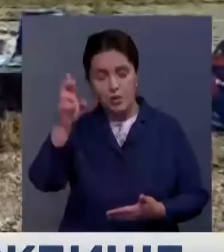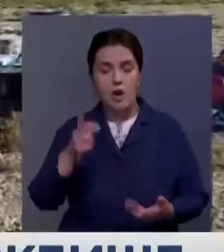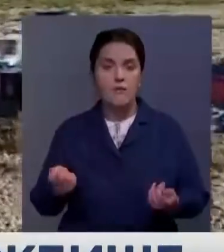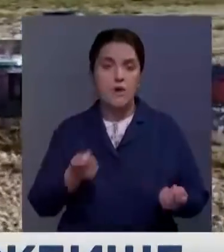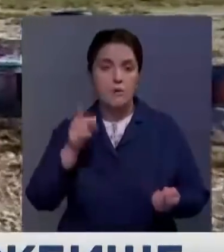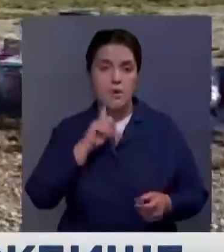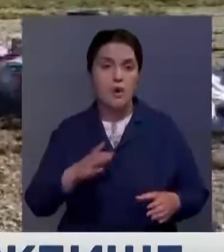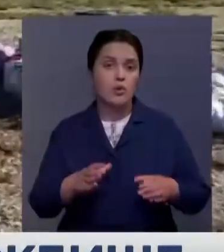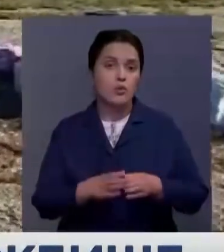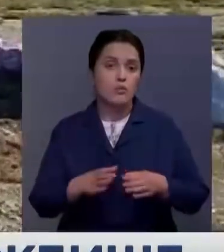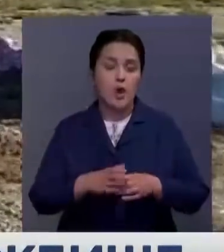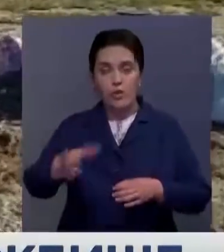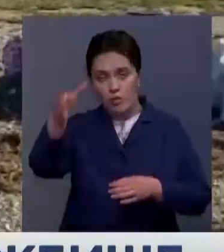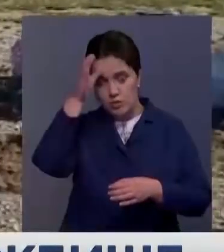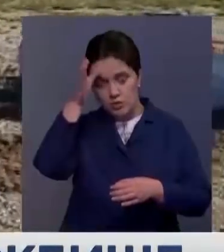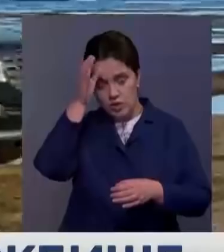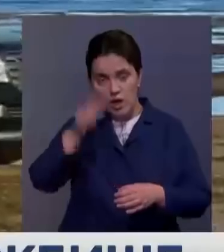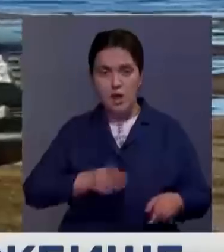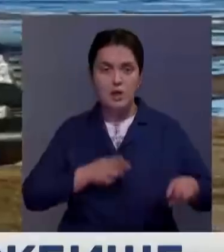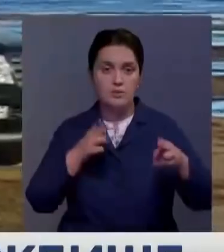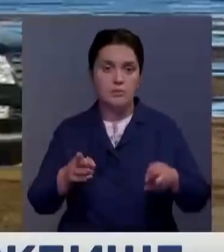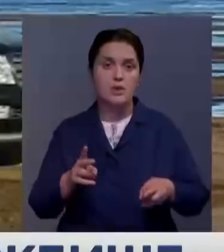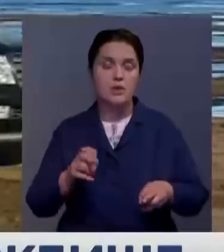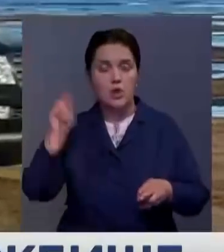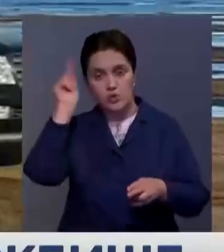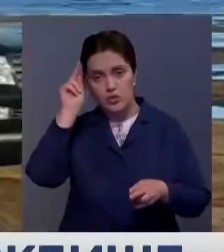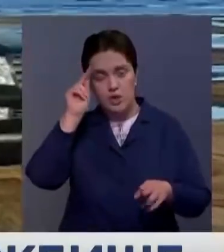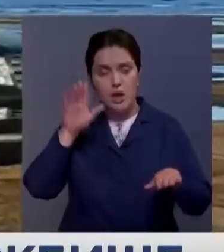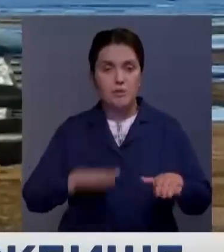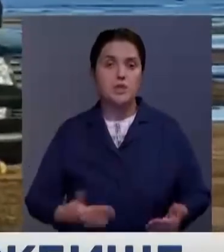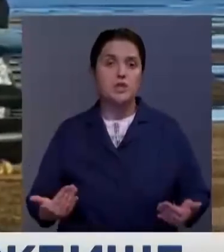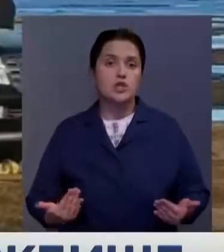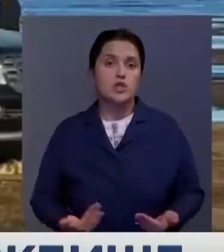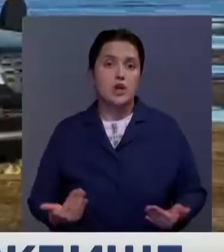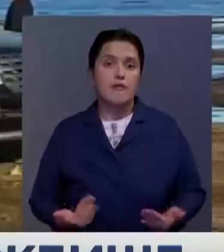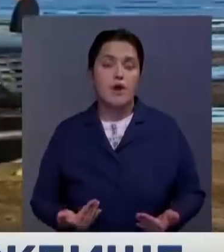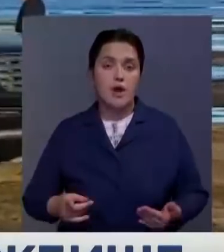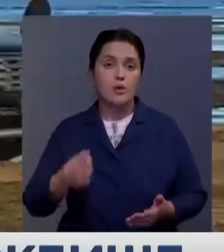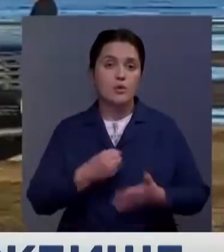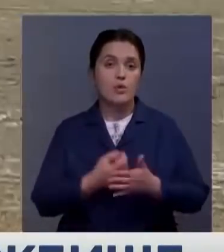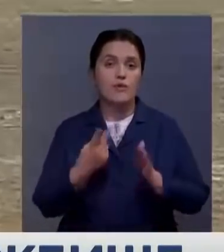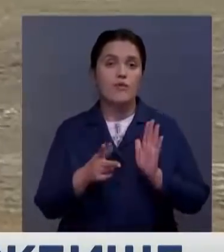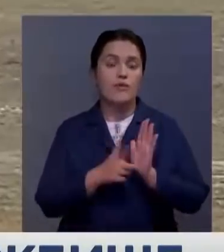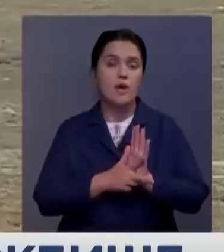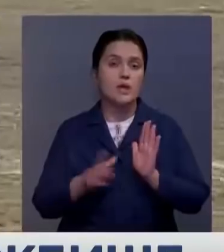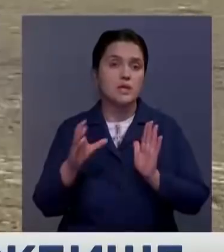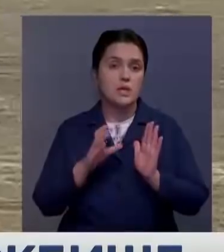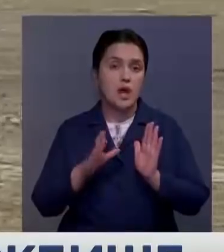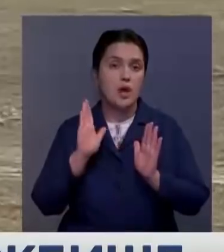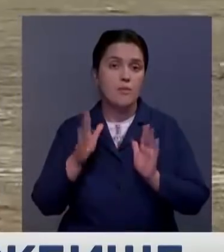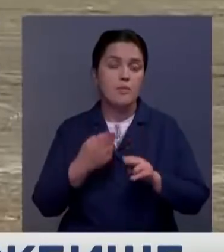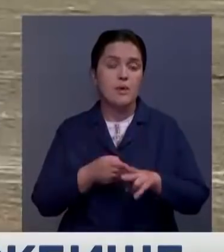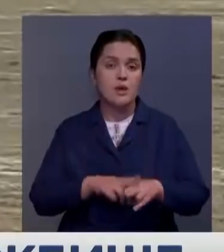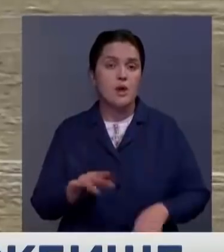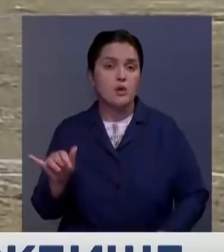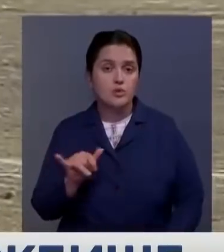группа исследователей отправилась на изучение мест обитания морских животных. На Тюленьих островах до 28 сентября будут проводить